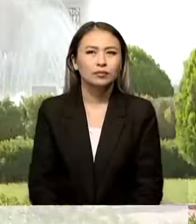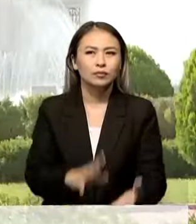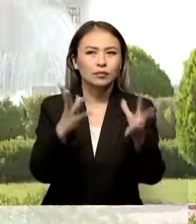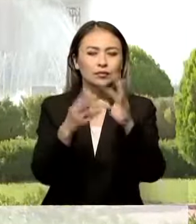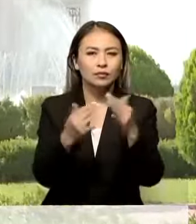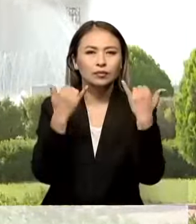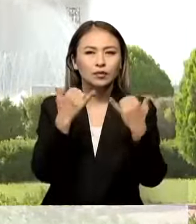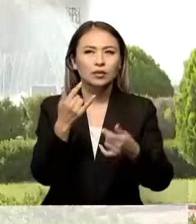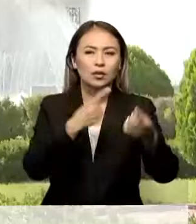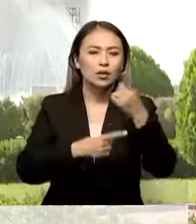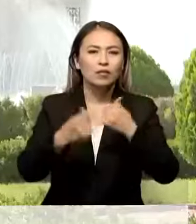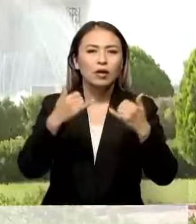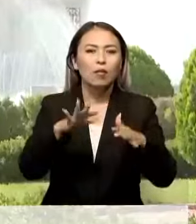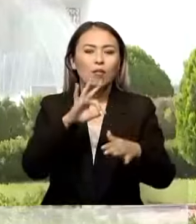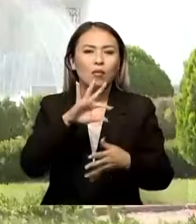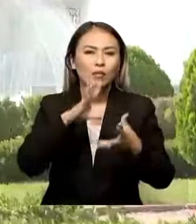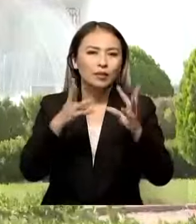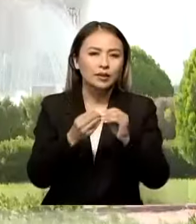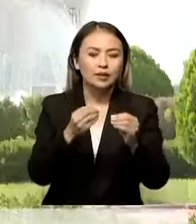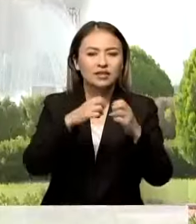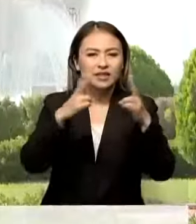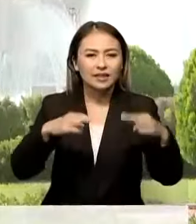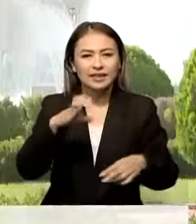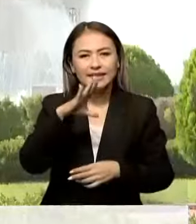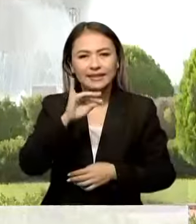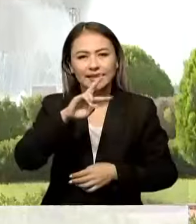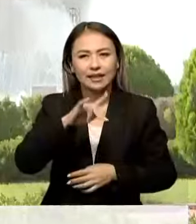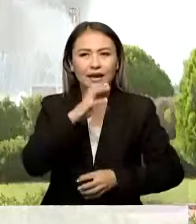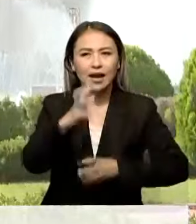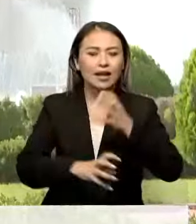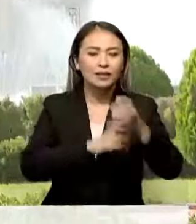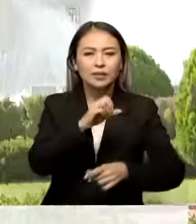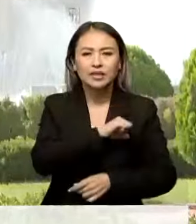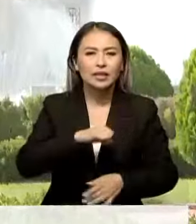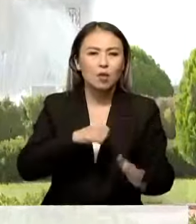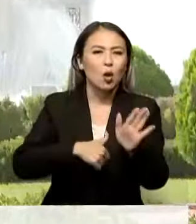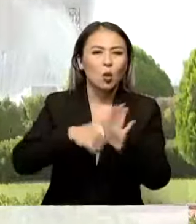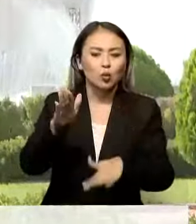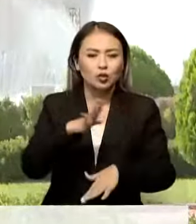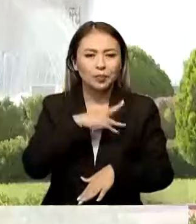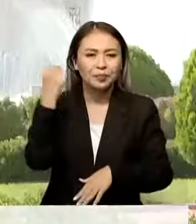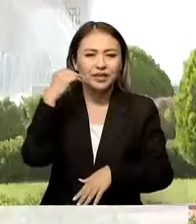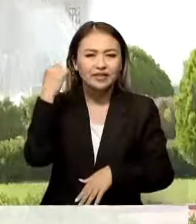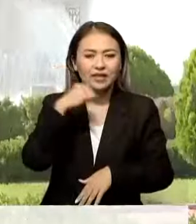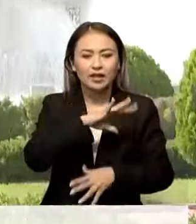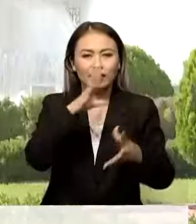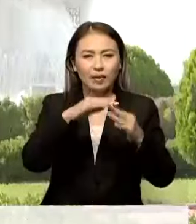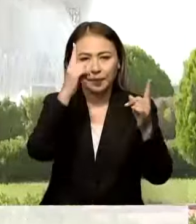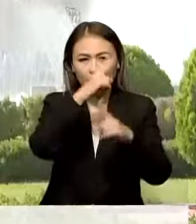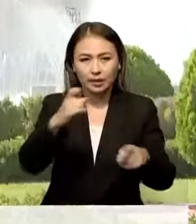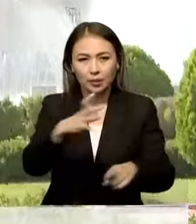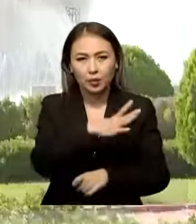2015-жылы халықаралық DazzleNet порталы сәулет және стиль тұрғысынан алғанда әлемдегі ең үздік президент сарайларының рейтингісін жариялаған